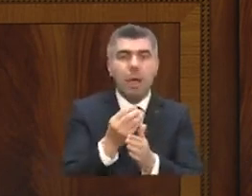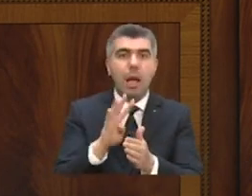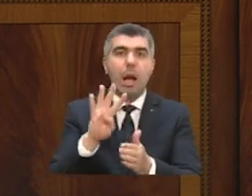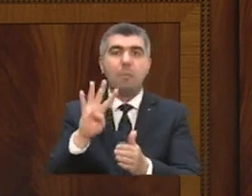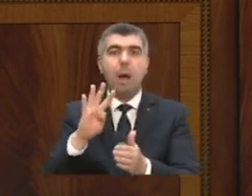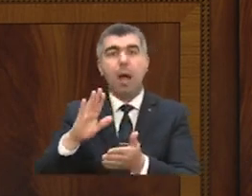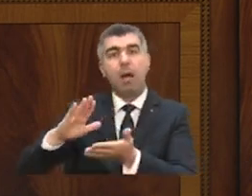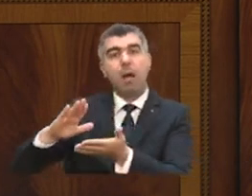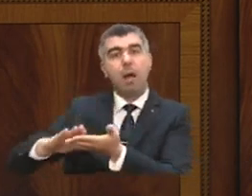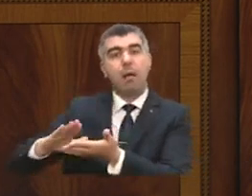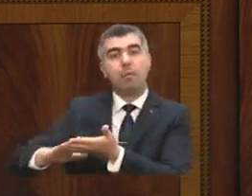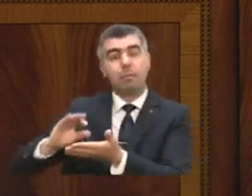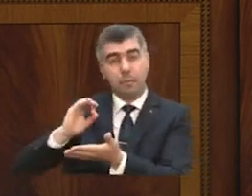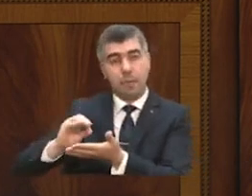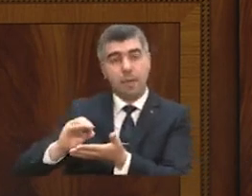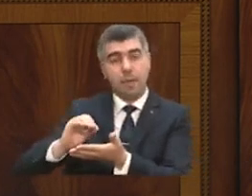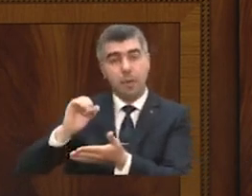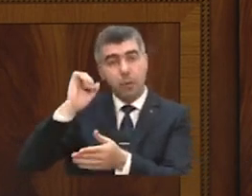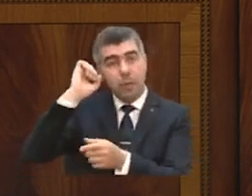مع تكوين